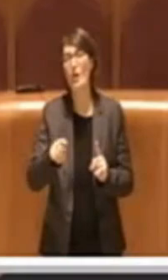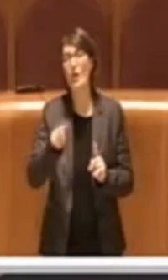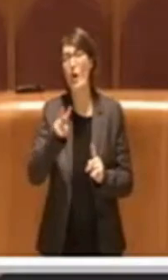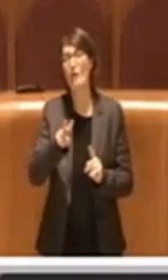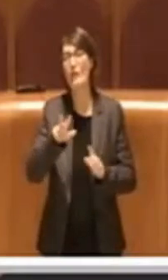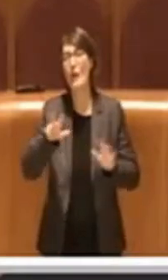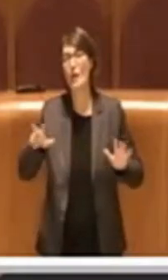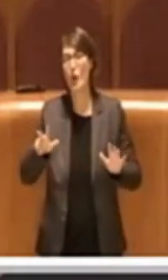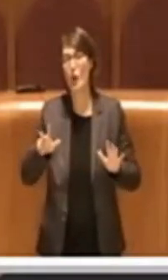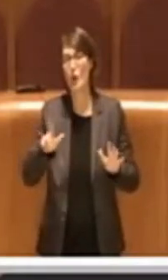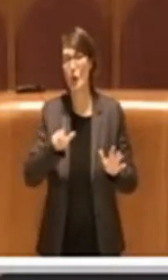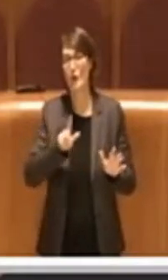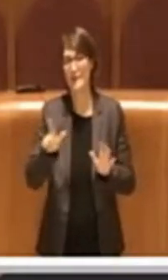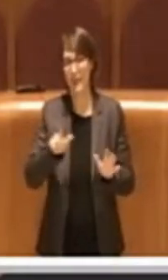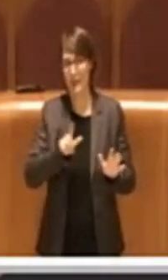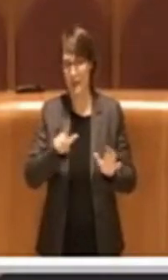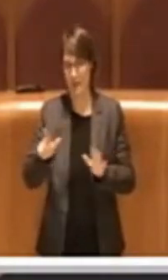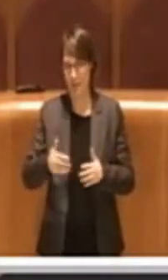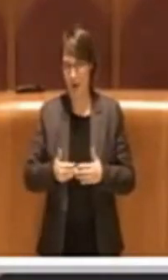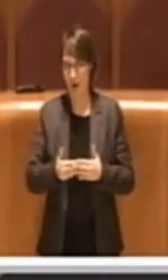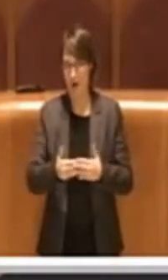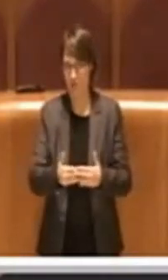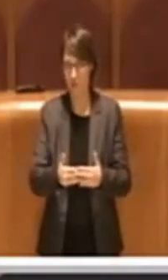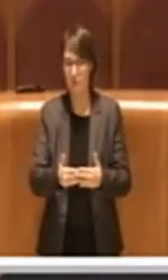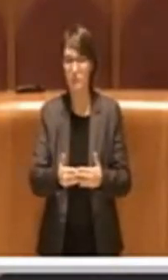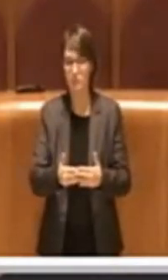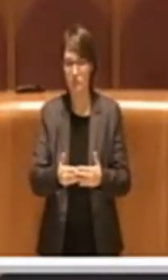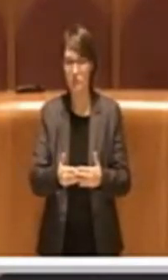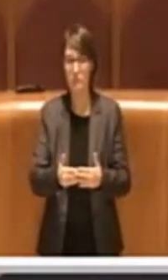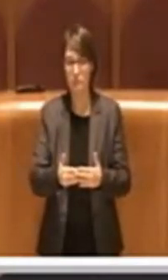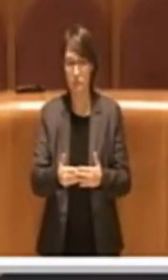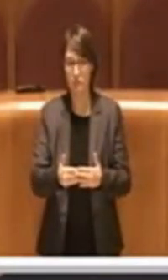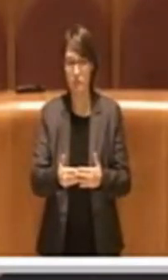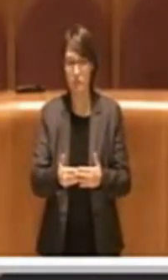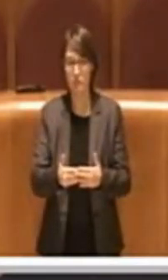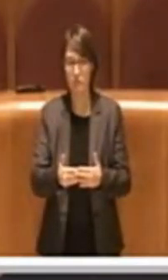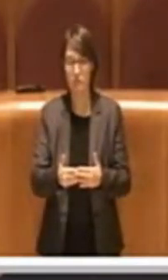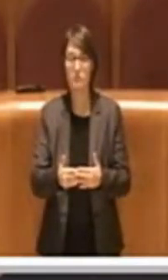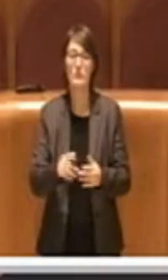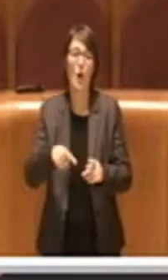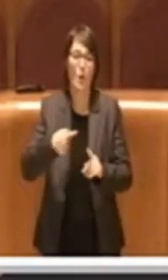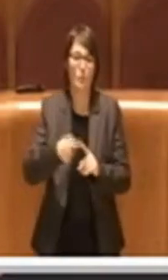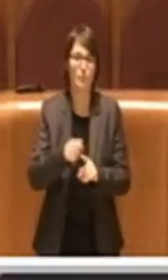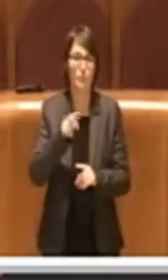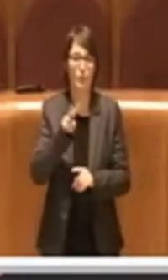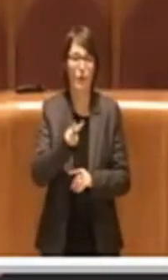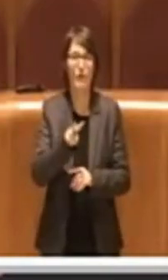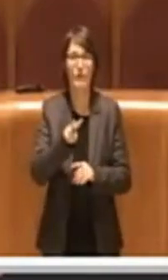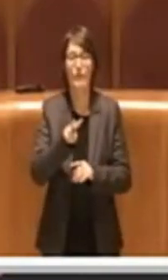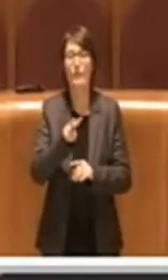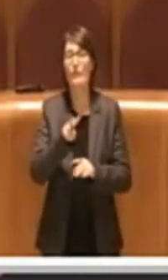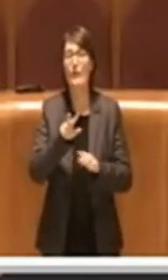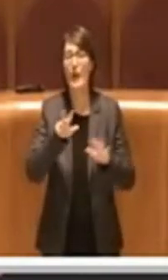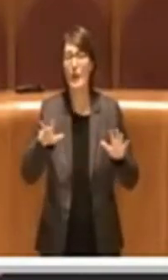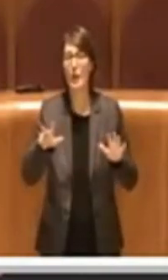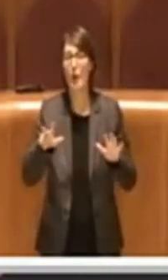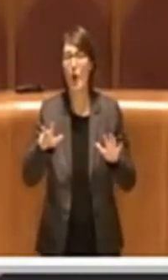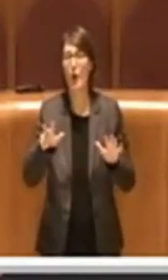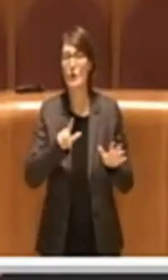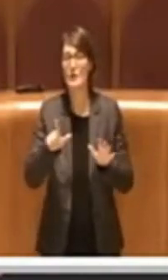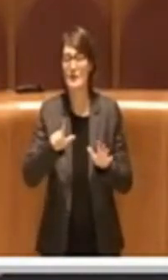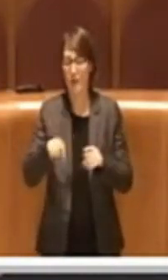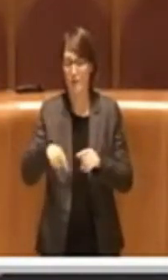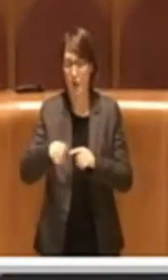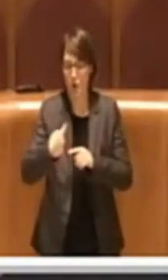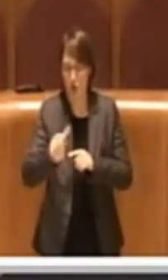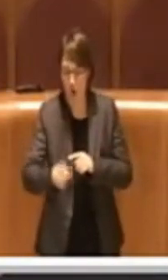completa, ci sia e dalla ventottesima settimana in poi per i feti dichiarati